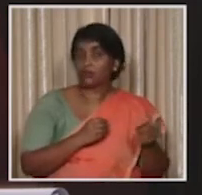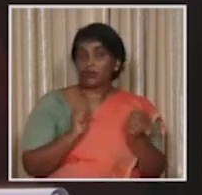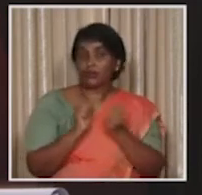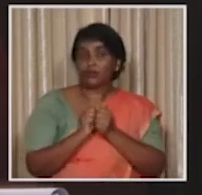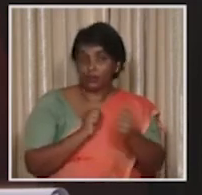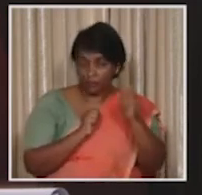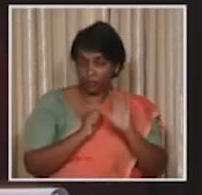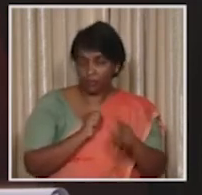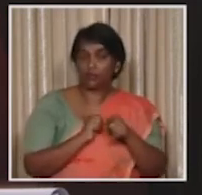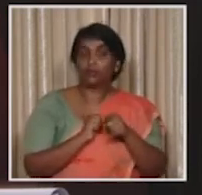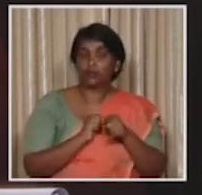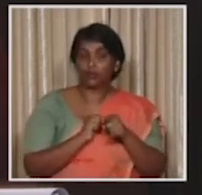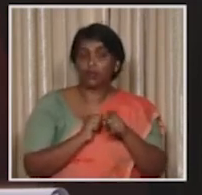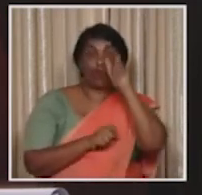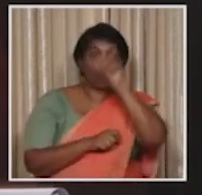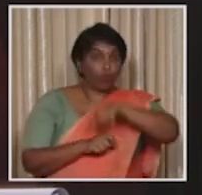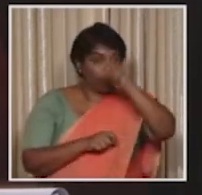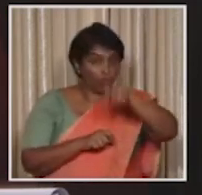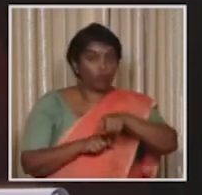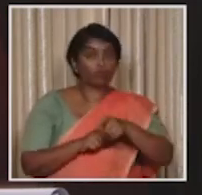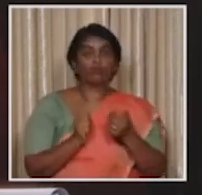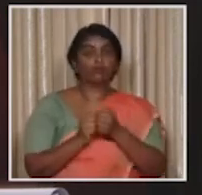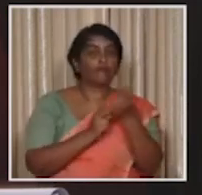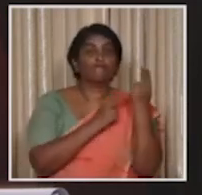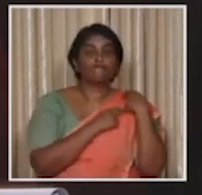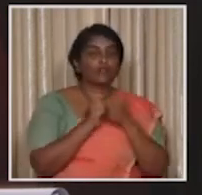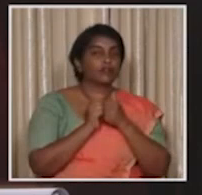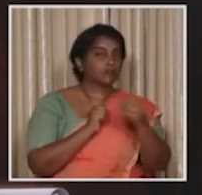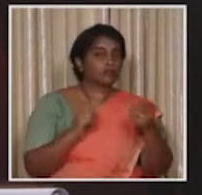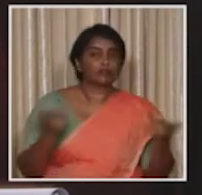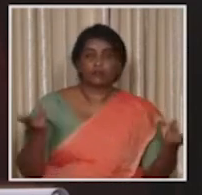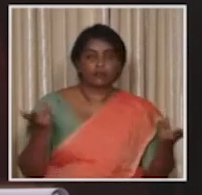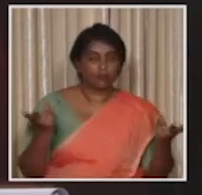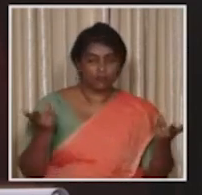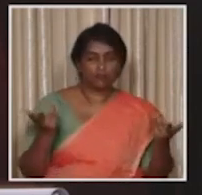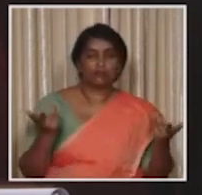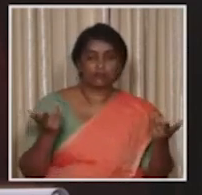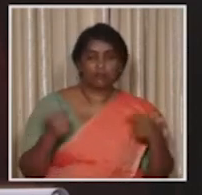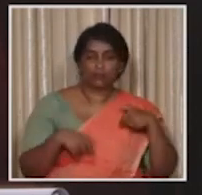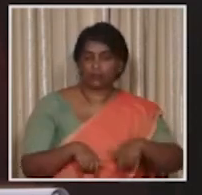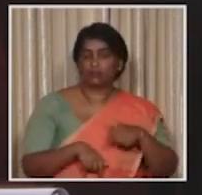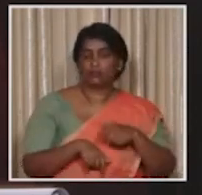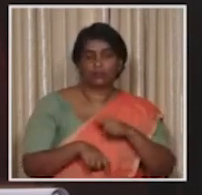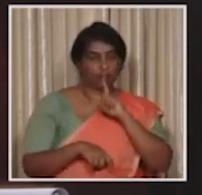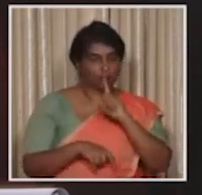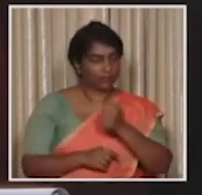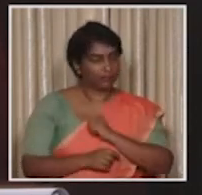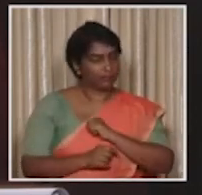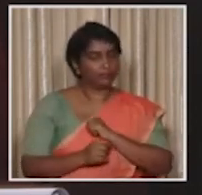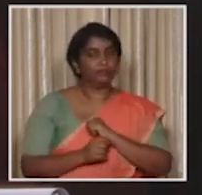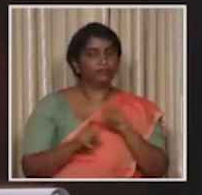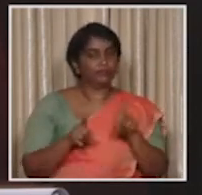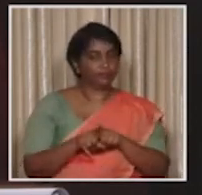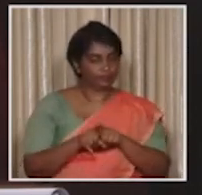කටයුතු කරපු ඒ පුද්ගලින්ට මොකද්ද ඔබතුමා ගන්න පියවර කියලා මම මේ අවස්ථාවේ අහන්න කැමතියි. ඒ නිසා